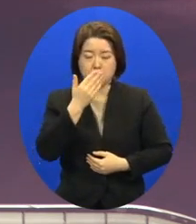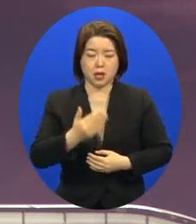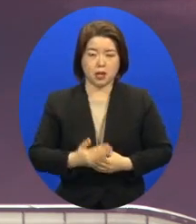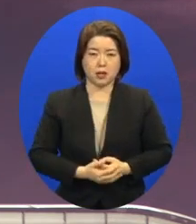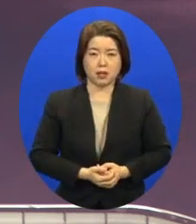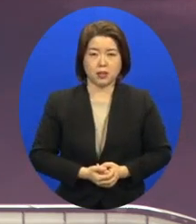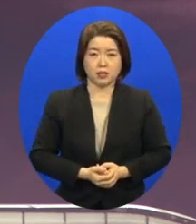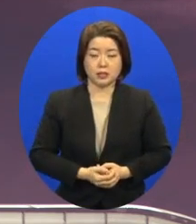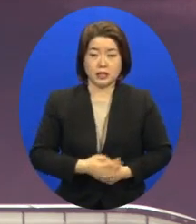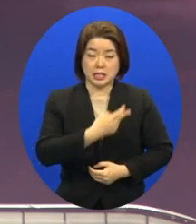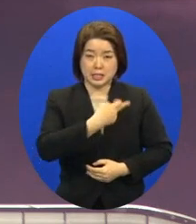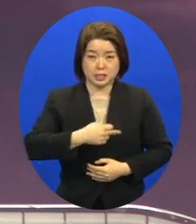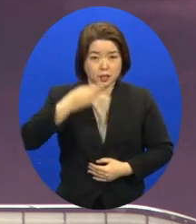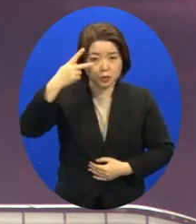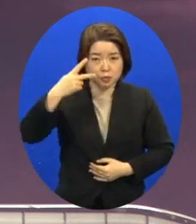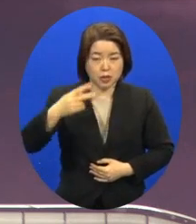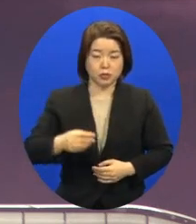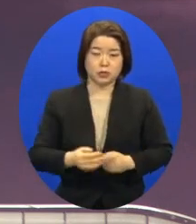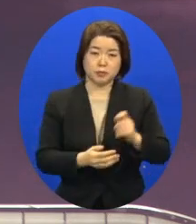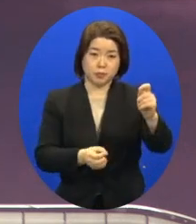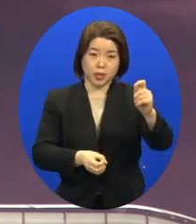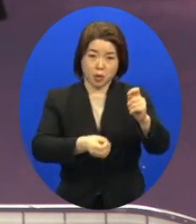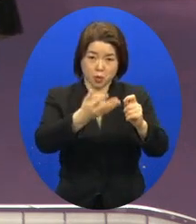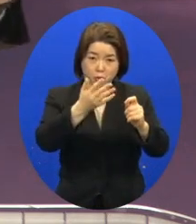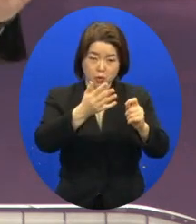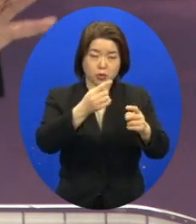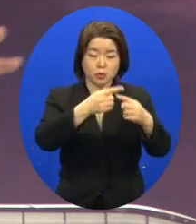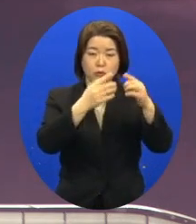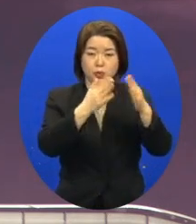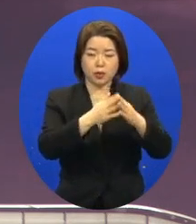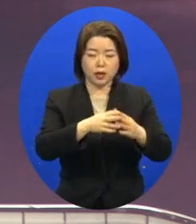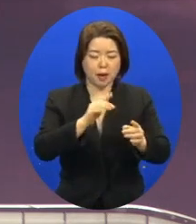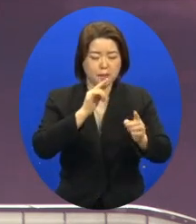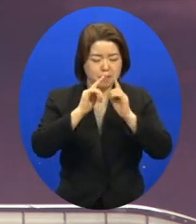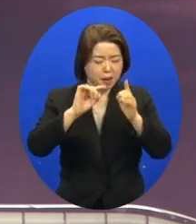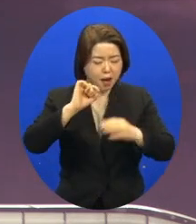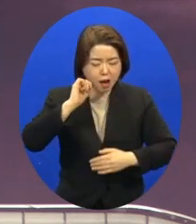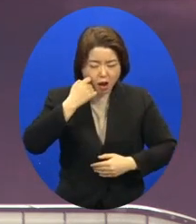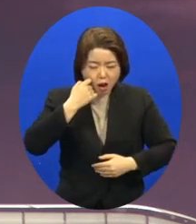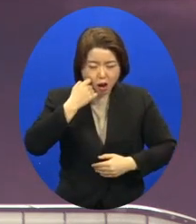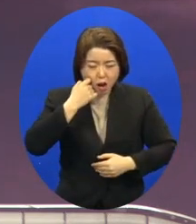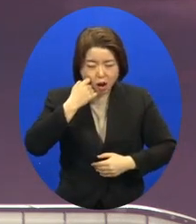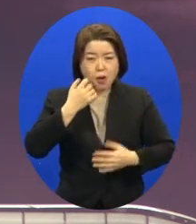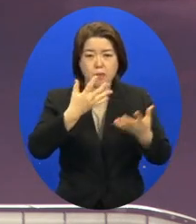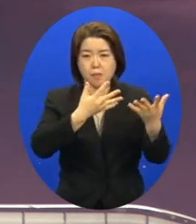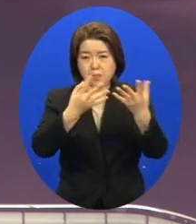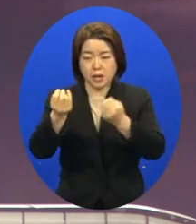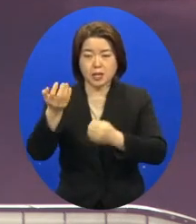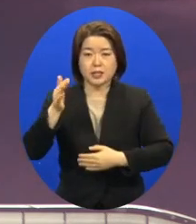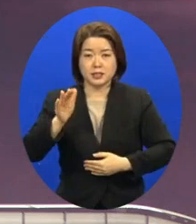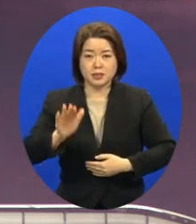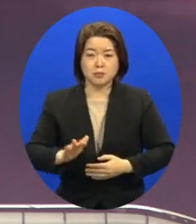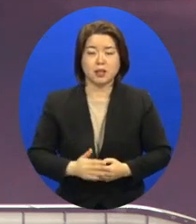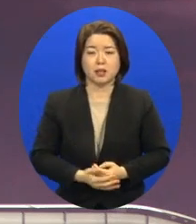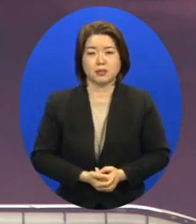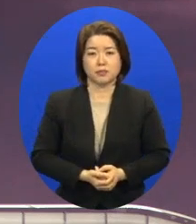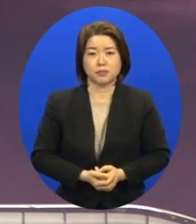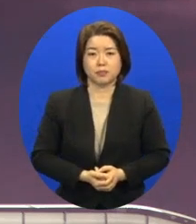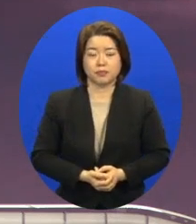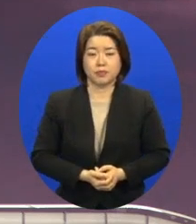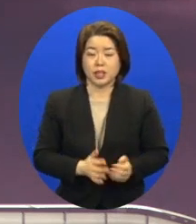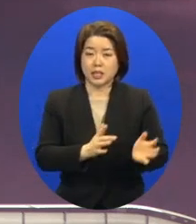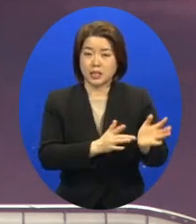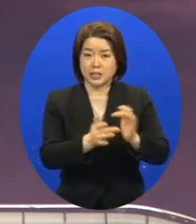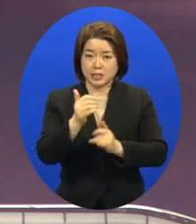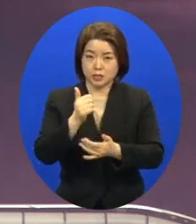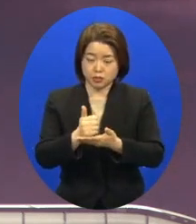바울은 고린도 교회가 말도 못할 어려움이 많았지만 그가 예수님이 그